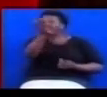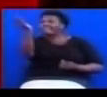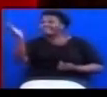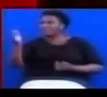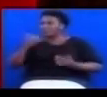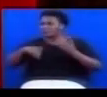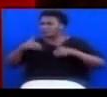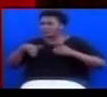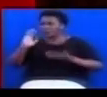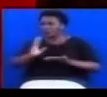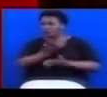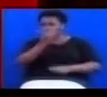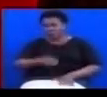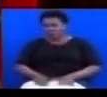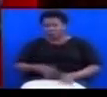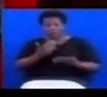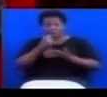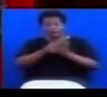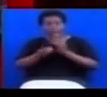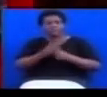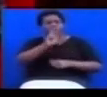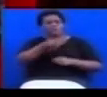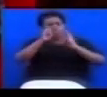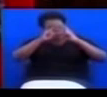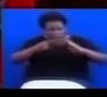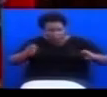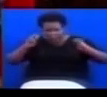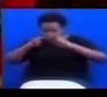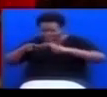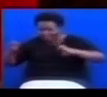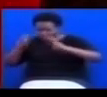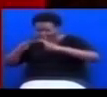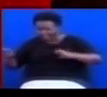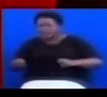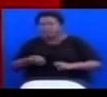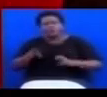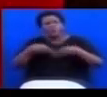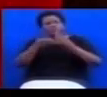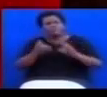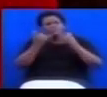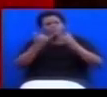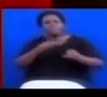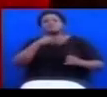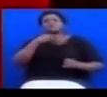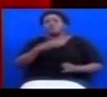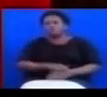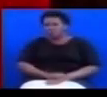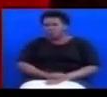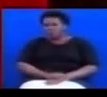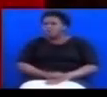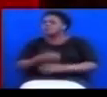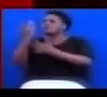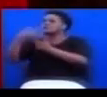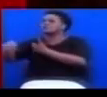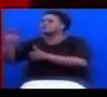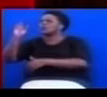wa watu wanaofanya kazi ya utafiti kutengeneza taarifa za kupika ili waweze kuziuza kwa bei kubwa kwa watu kutoka